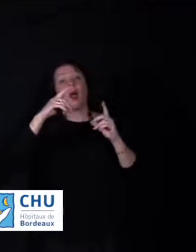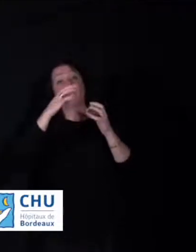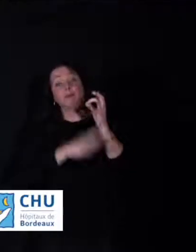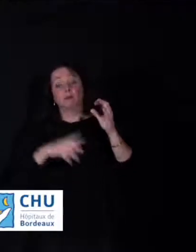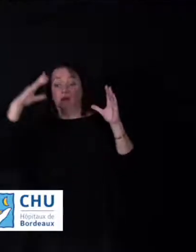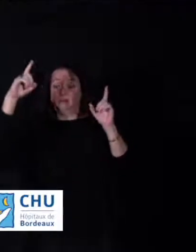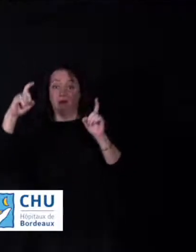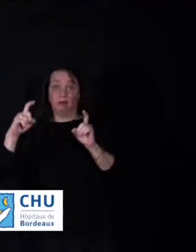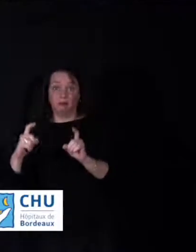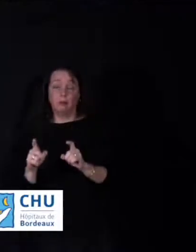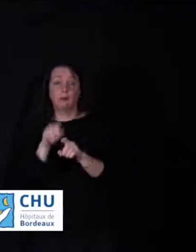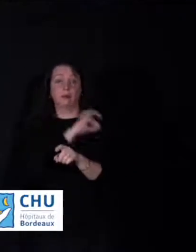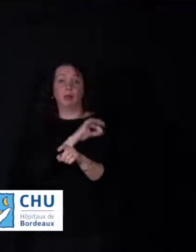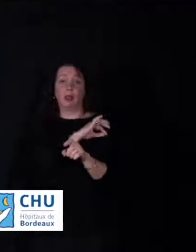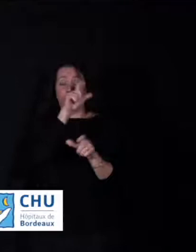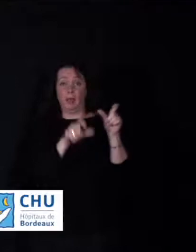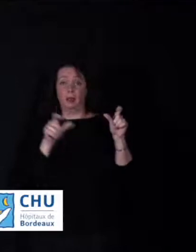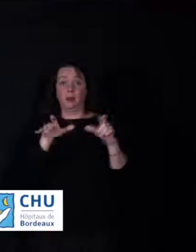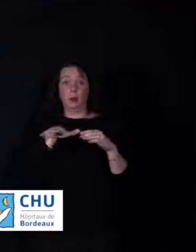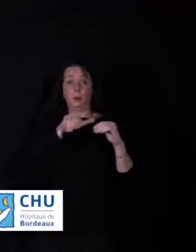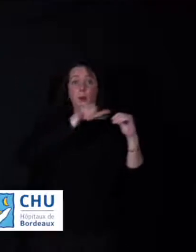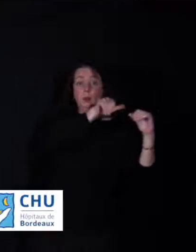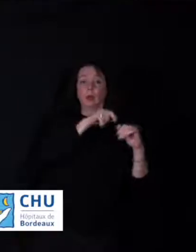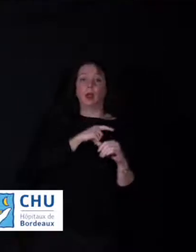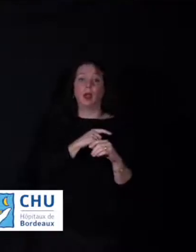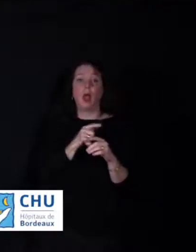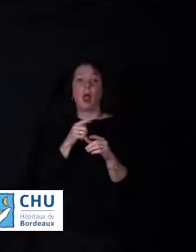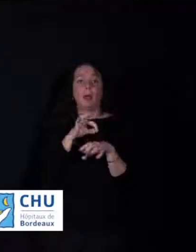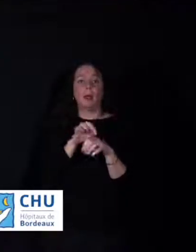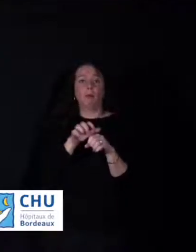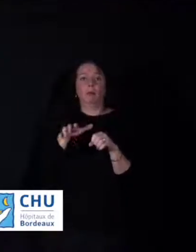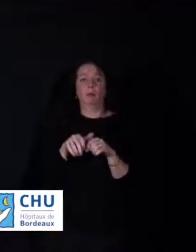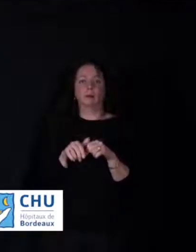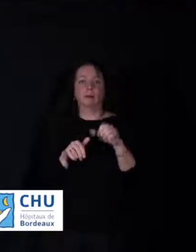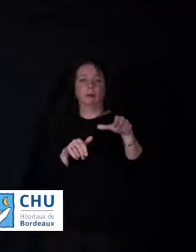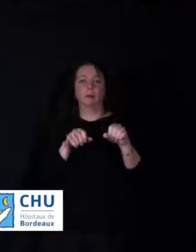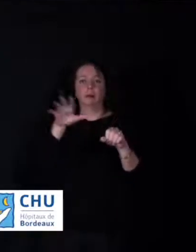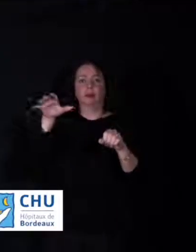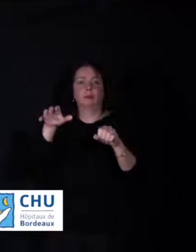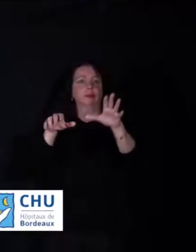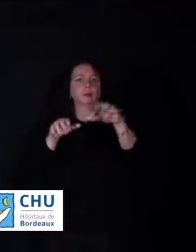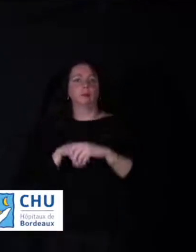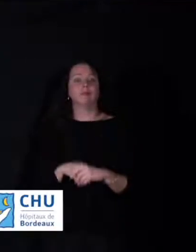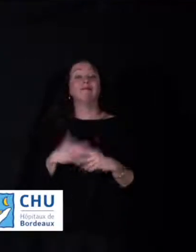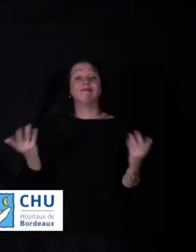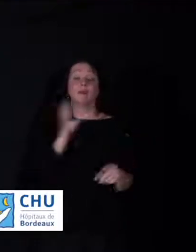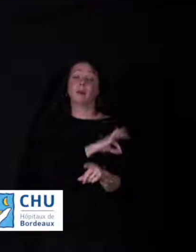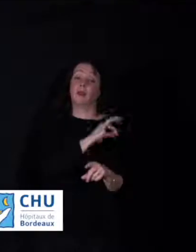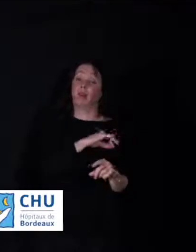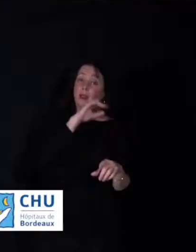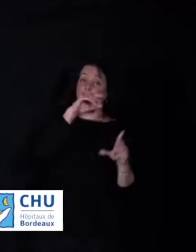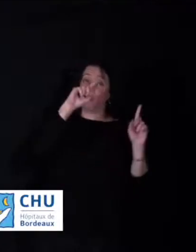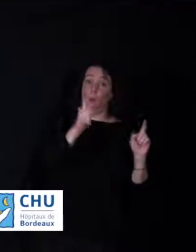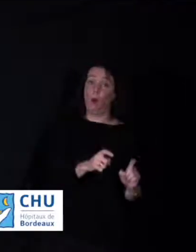de la couverture vaccinale. Et à partir de là, des petites bouffées épidémiques. En fait, moins on se vaccine, plus le virus ou